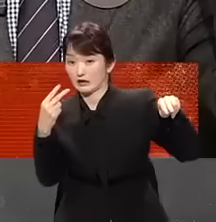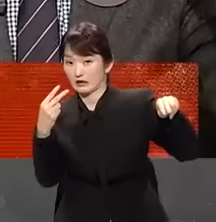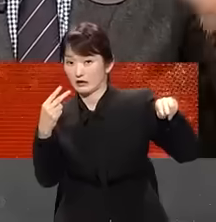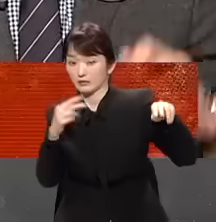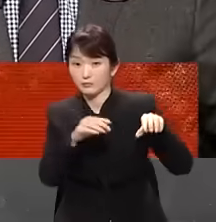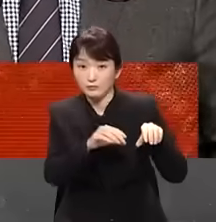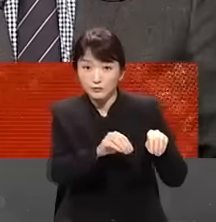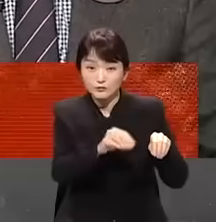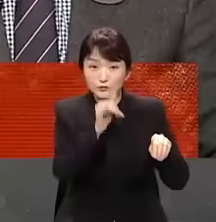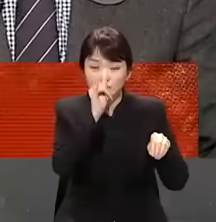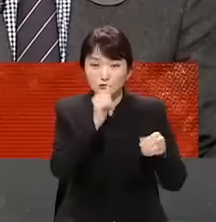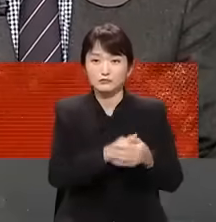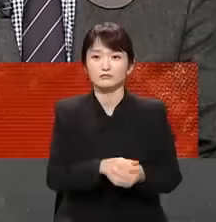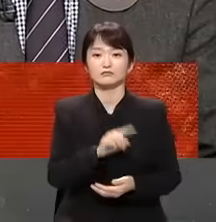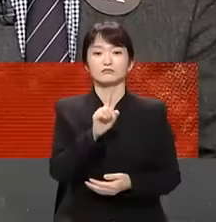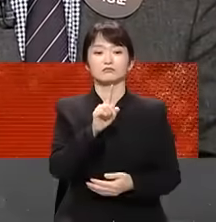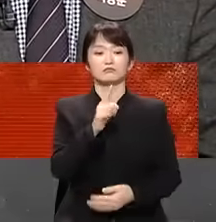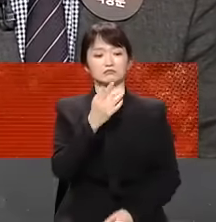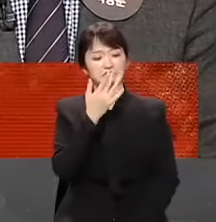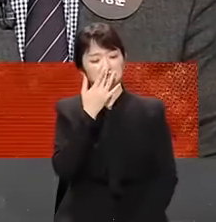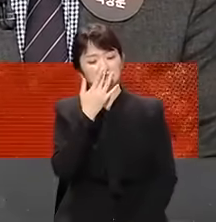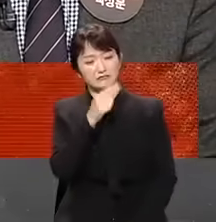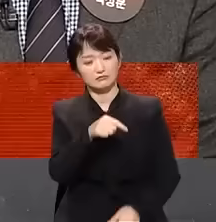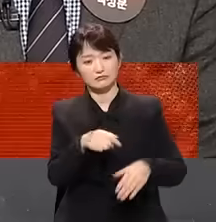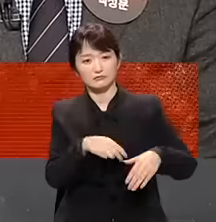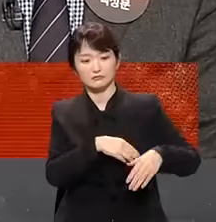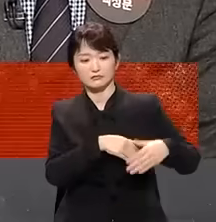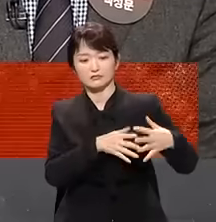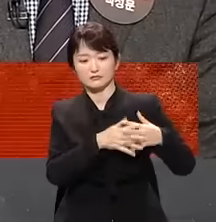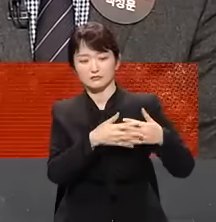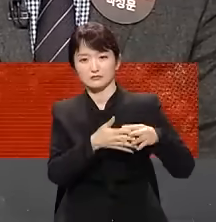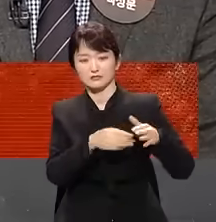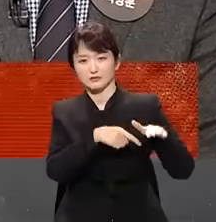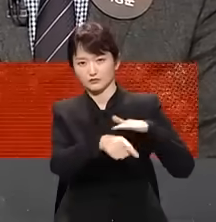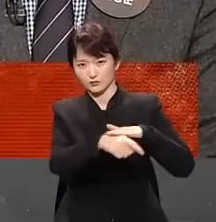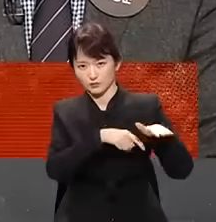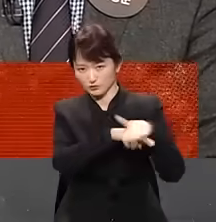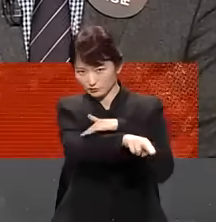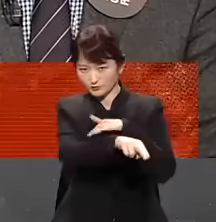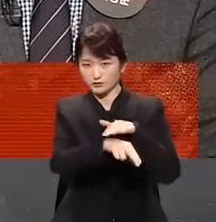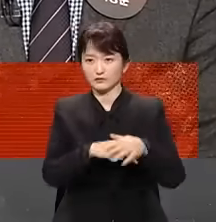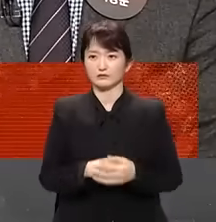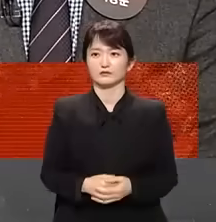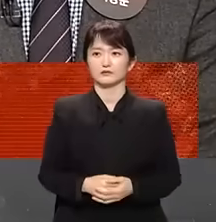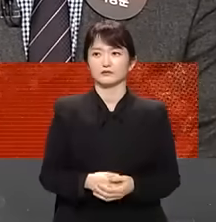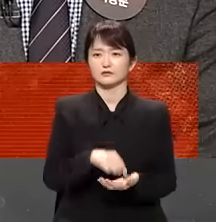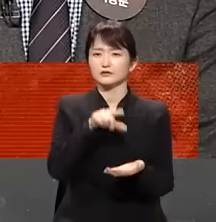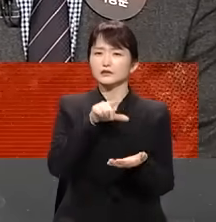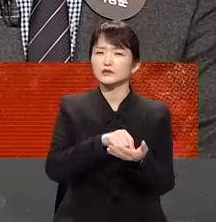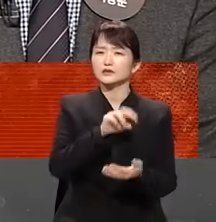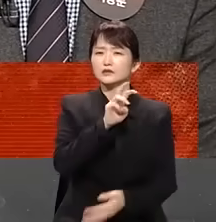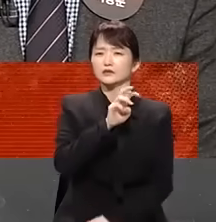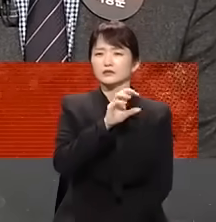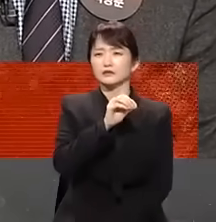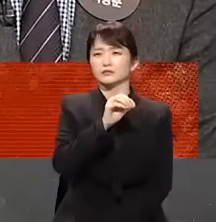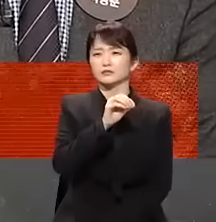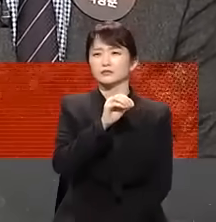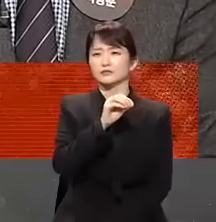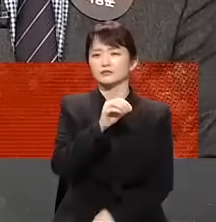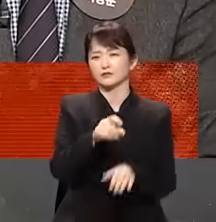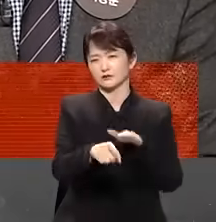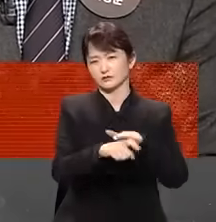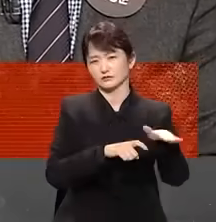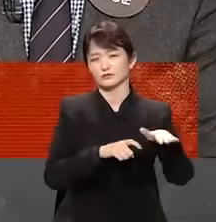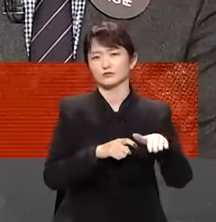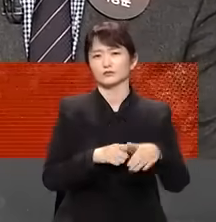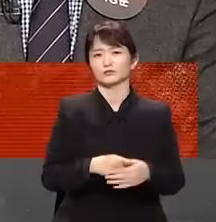결국 전혀 아무렇지도 않게 지갑을 쓱 빼서 저렇게 달아난 사건인데요 지금 대략 한 30만 원 정도 현금을 절도한